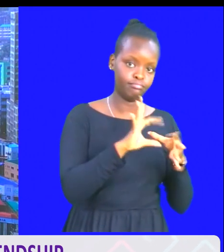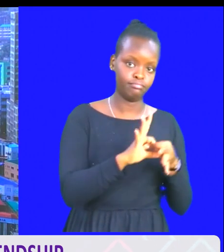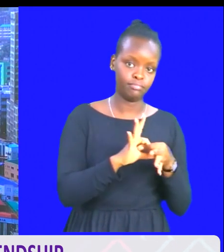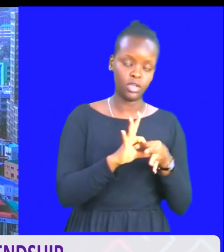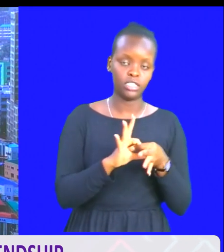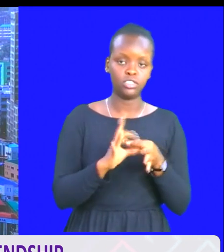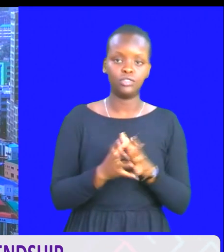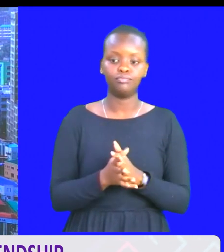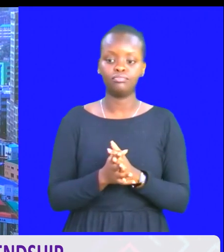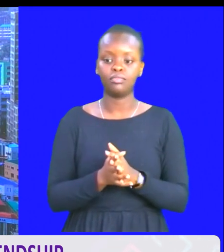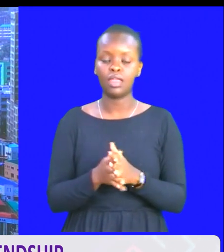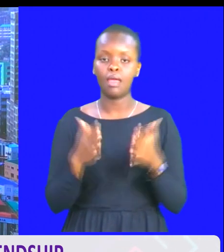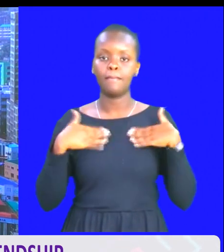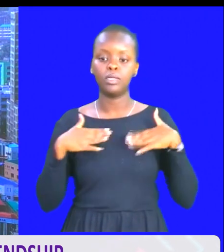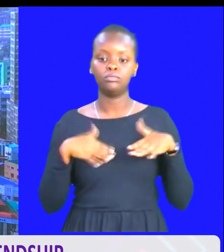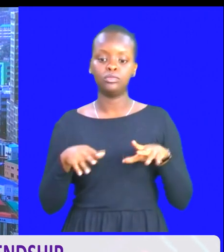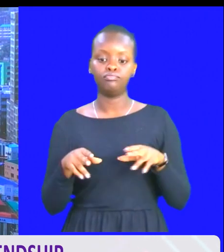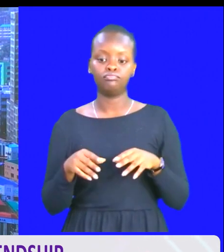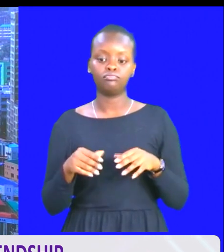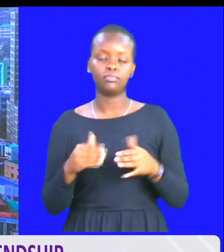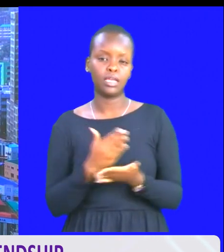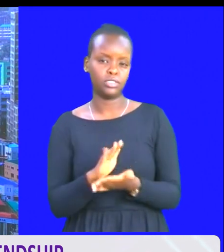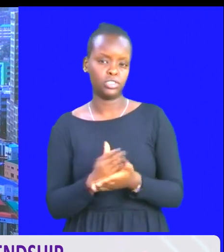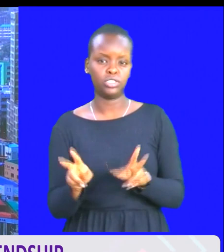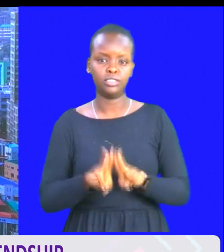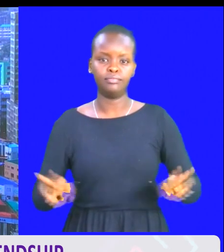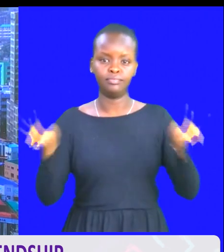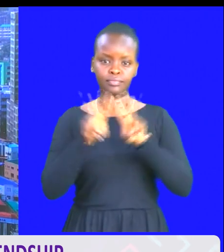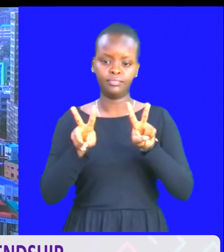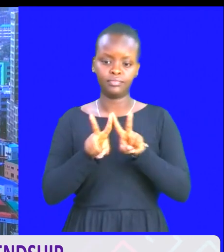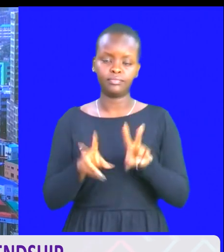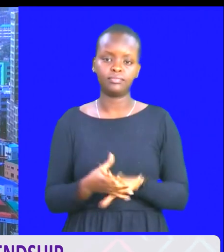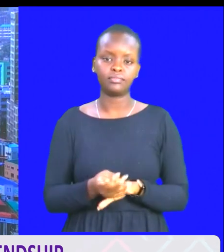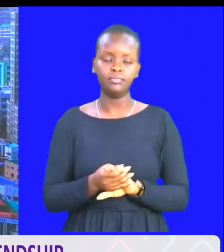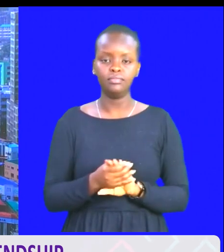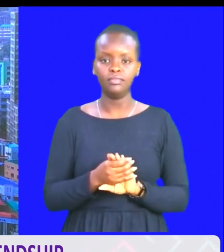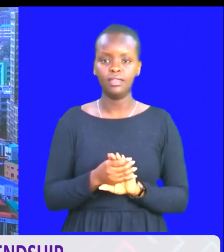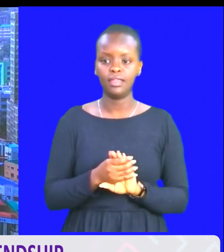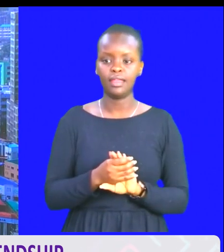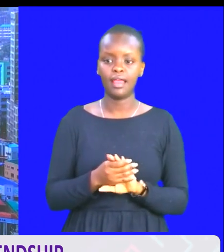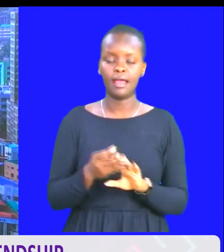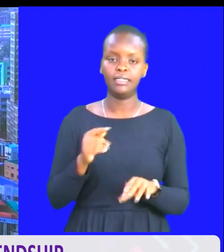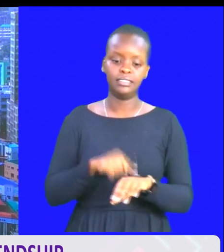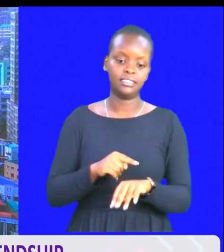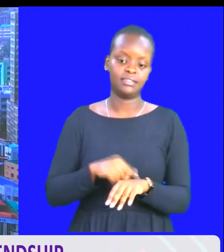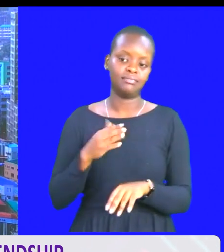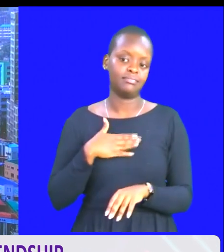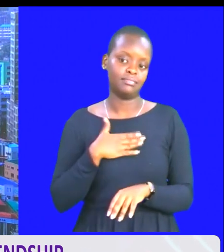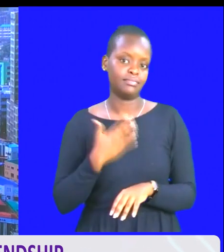values. Kipanda saa bridging stuff, for example, kama mimi. Yadani, napika shugli yanga pa one-two, masayangu. Pale inza jo, I'm